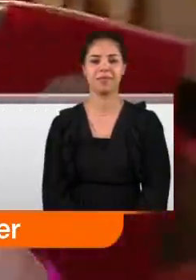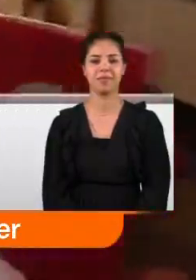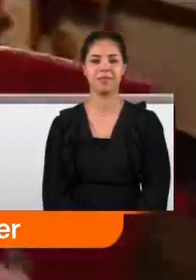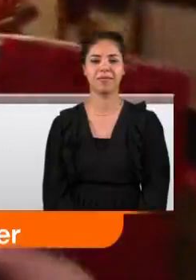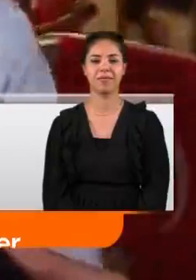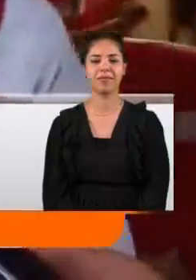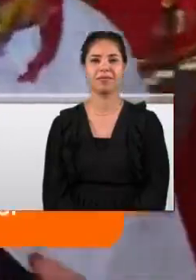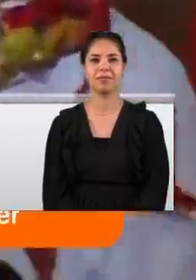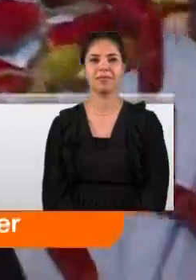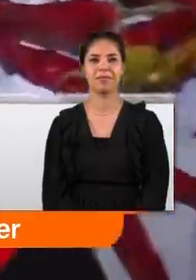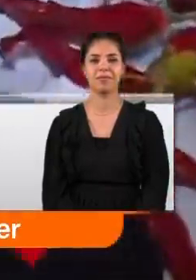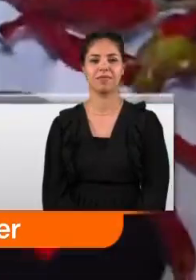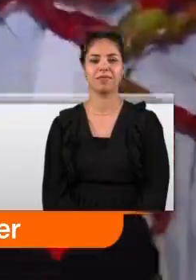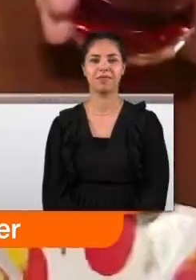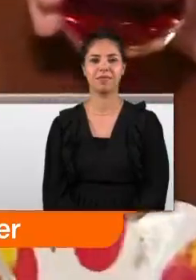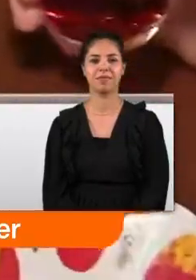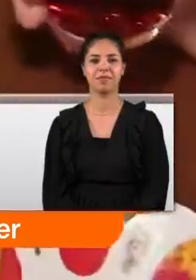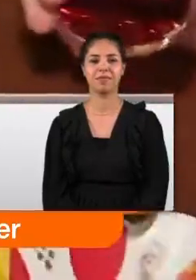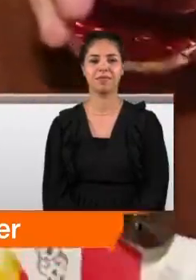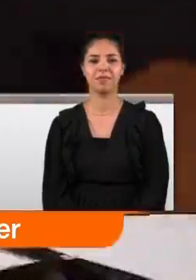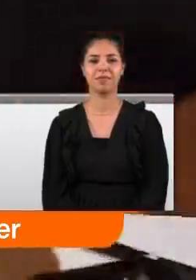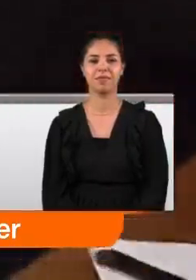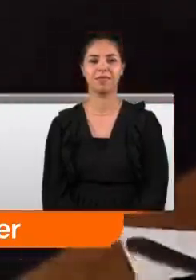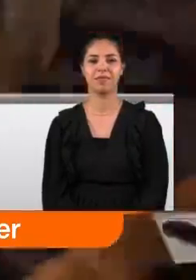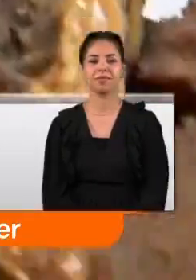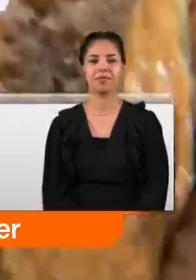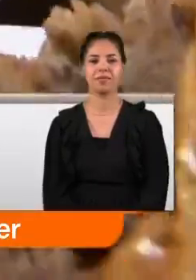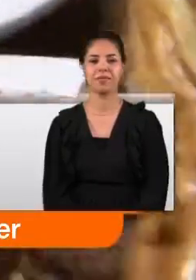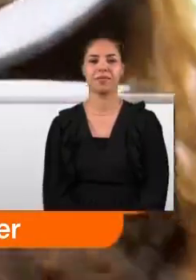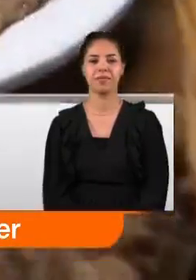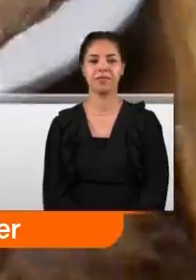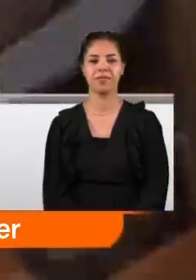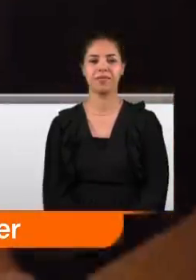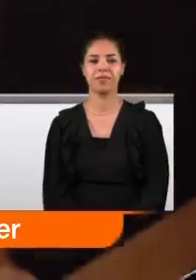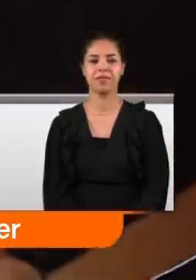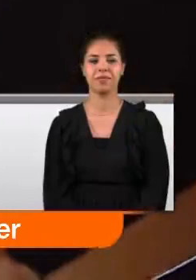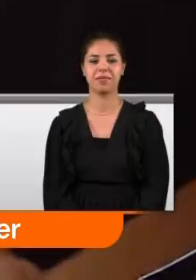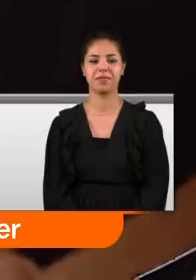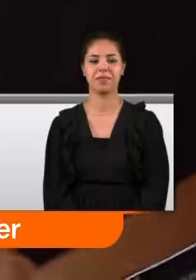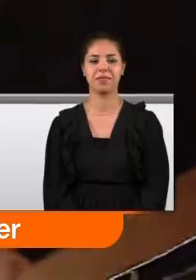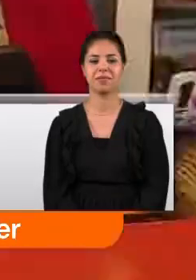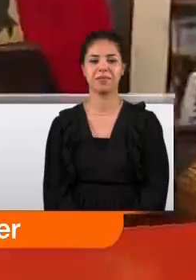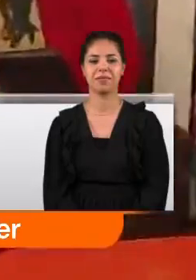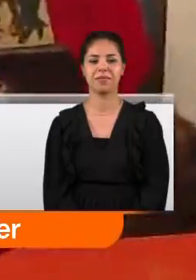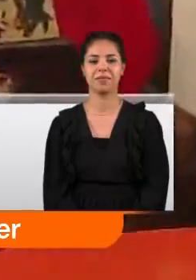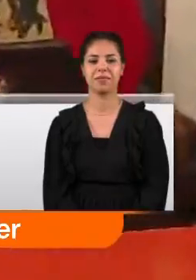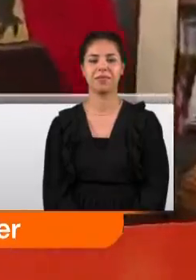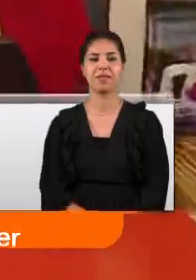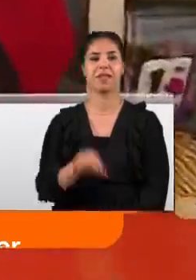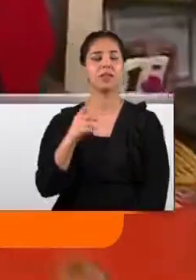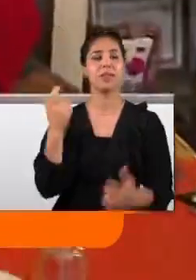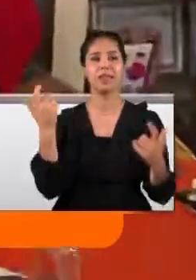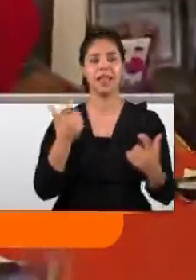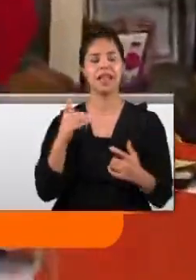daha neleri var? Nereden geliyorsunuz? Hollanda. Ciğer yemek için mi Edirne'ye geldiniz? Evet. Şu an nerede